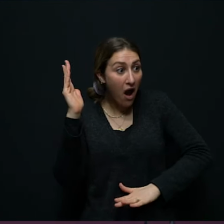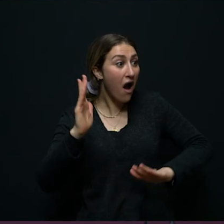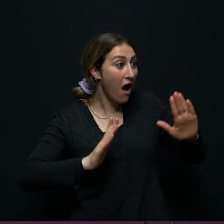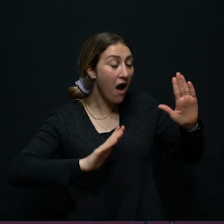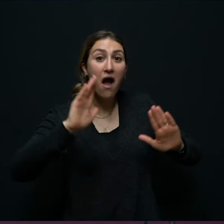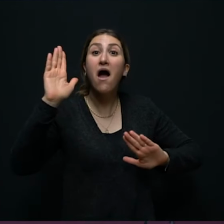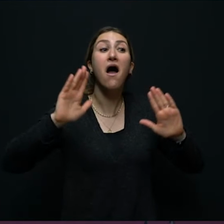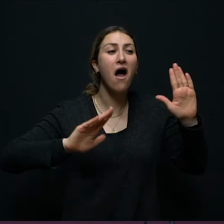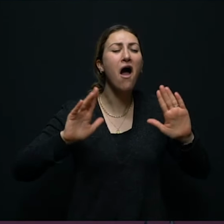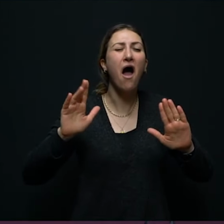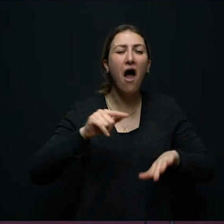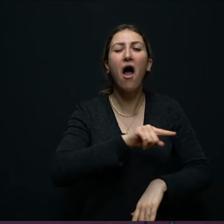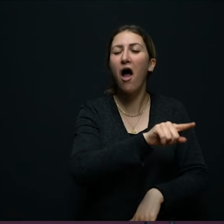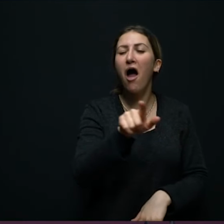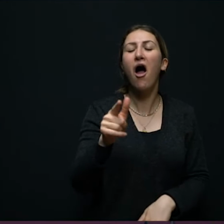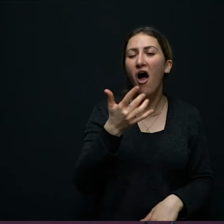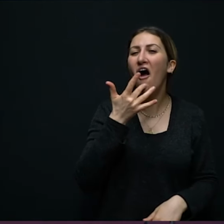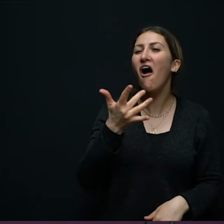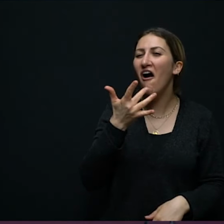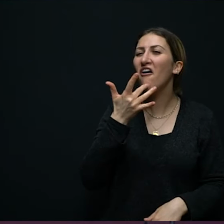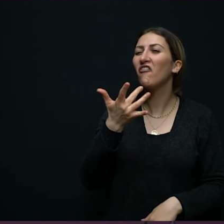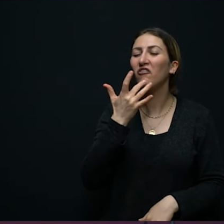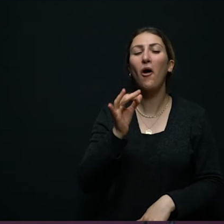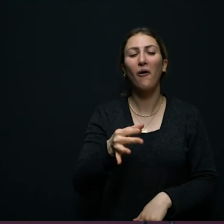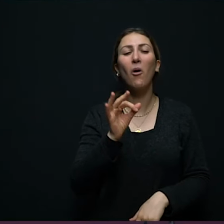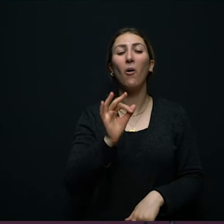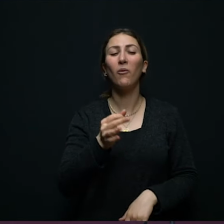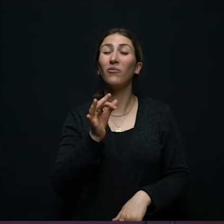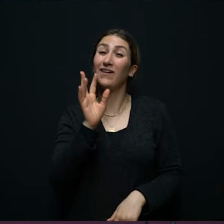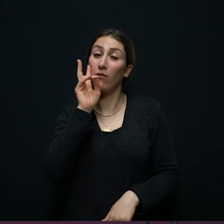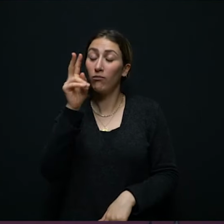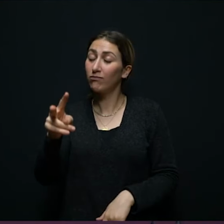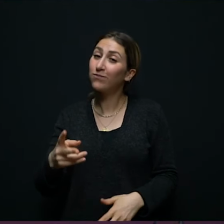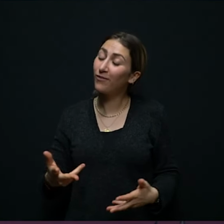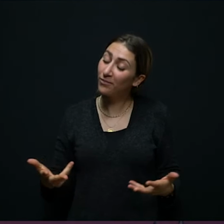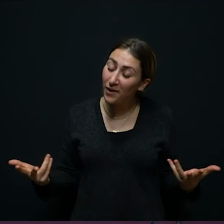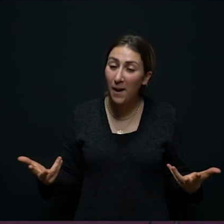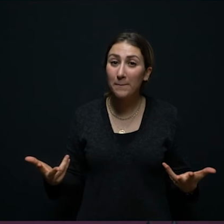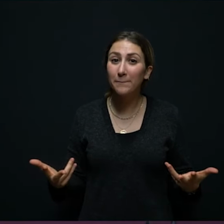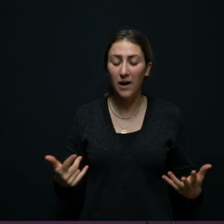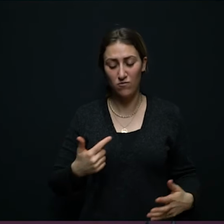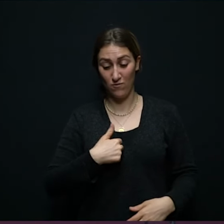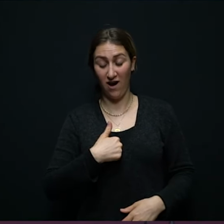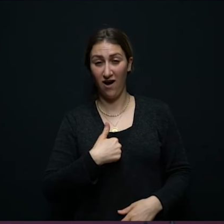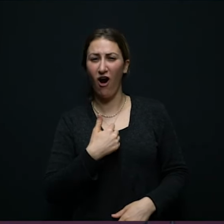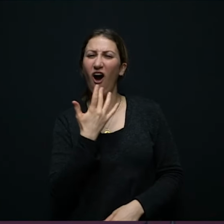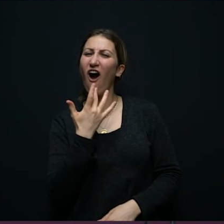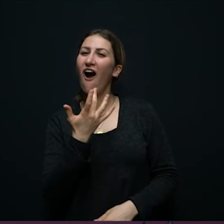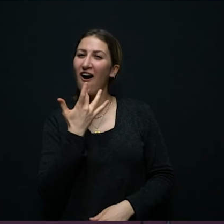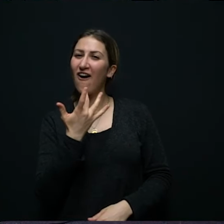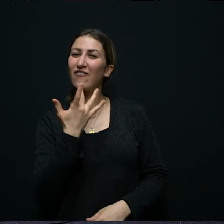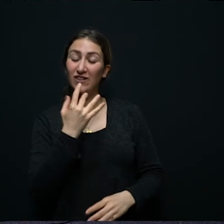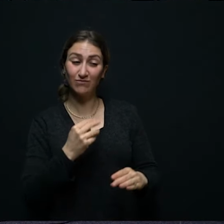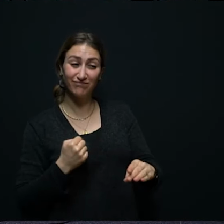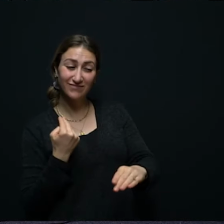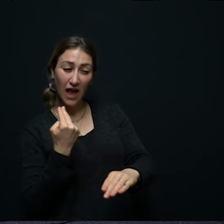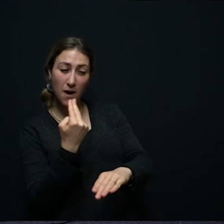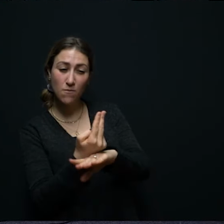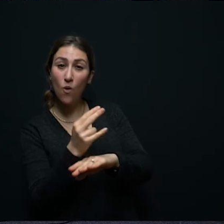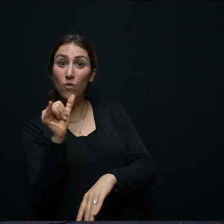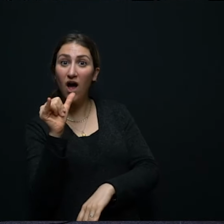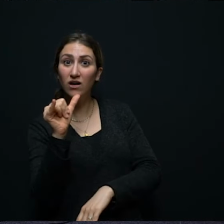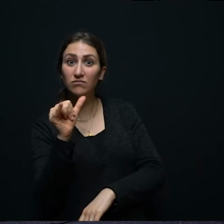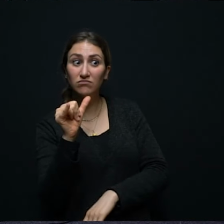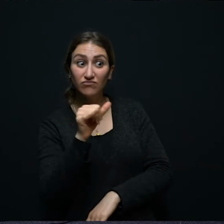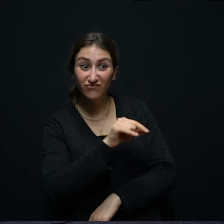sain c'est assez facile à vendre eh bien j'aimerais moi vous dire que pour connaître la vraie plénitude et la